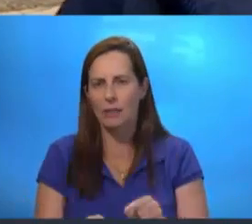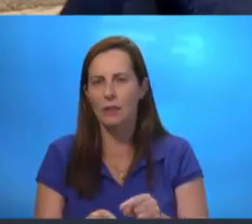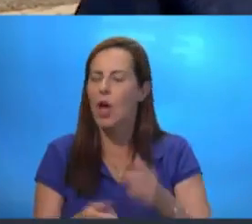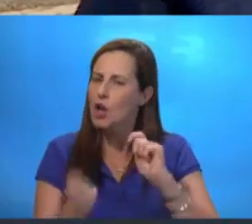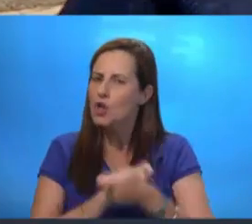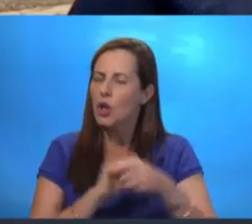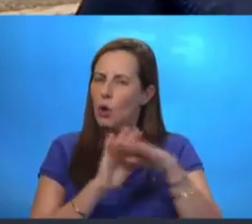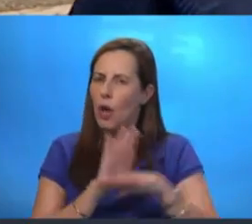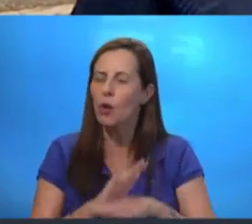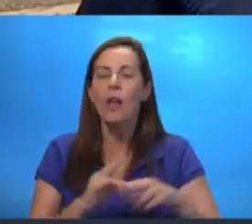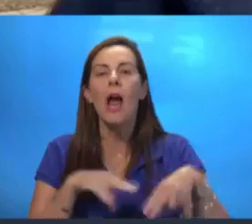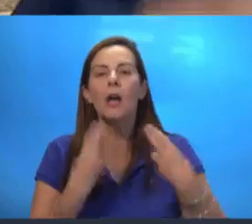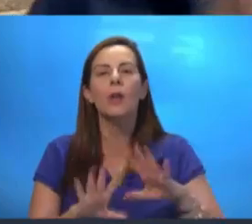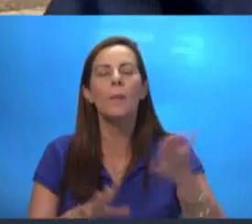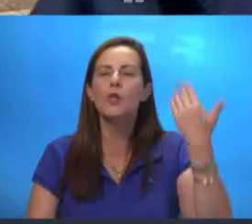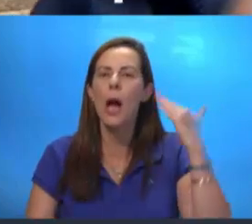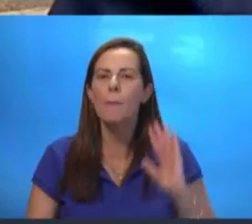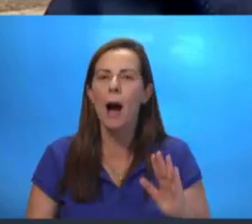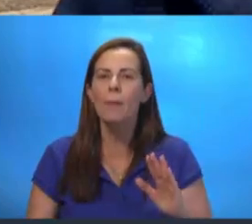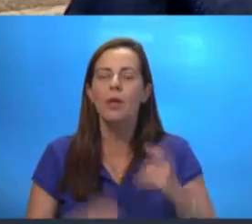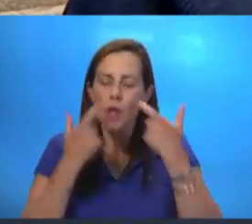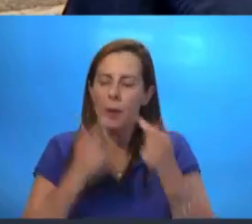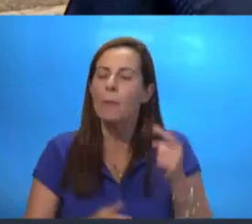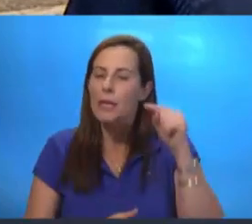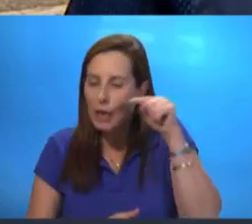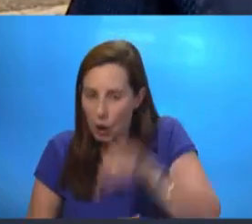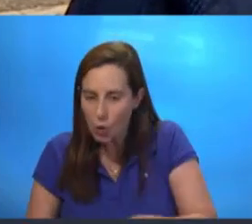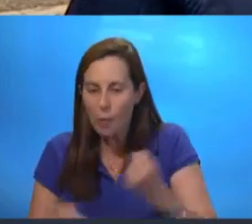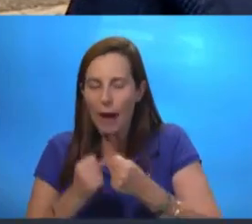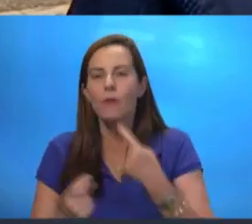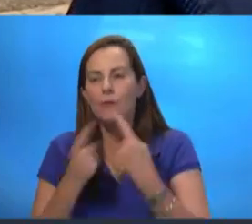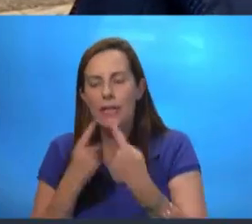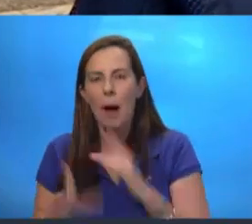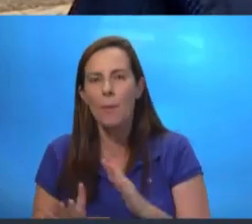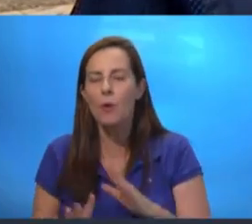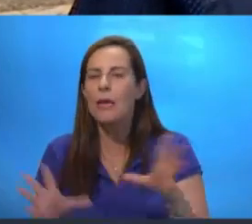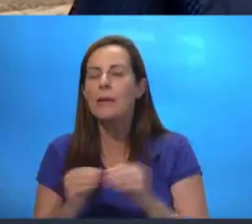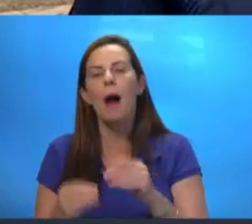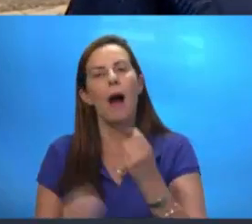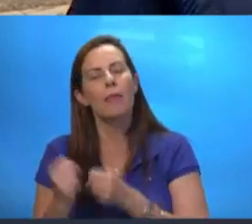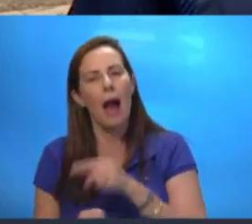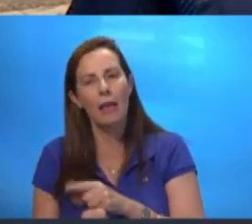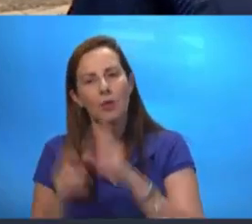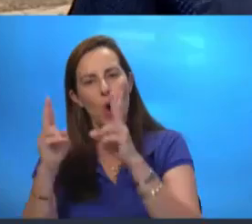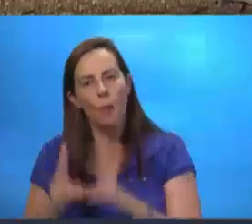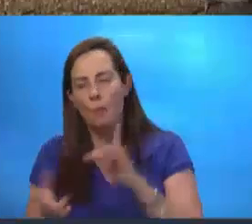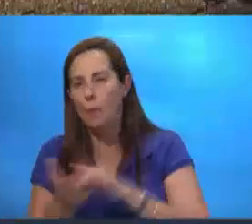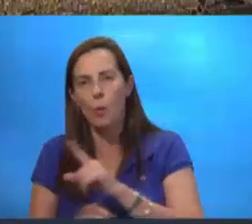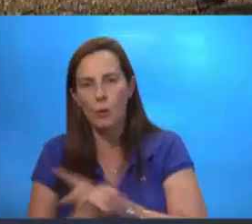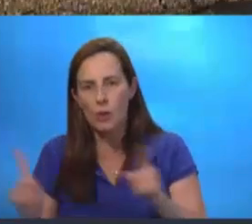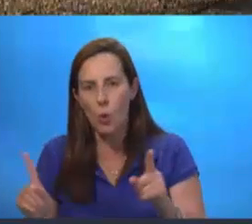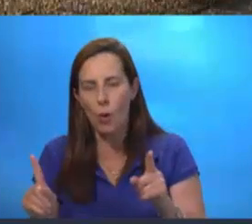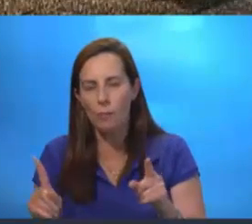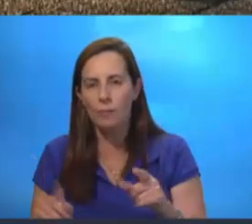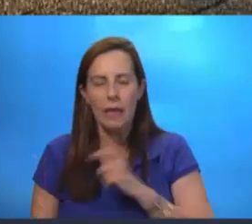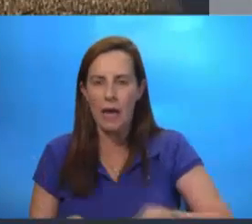הנועל, לחזור למה שהיה פעם, שהפקחים ירדו מהרכב וידברו עם אותם נהגים שעומדים במקומות אסורים. מעיריית